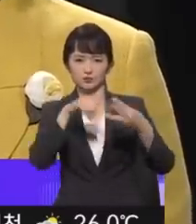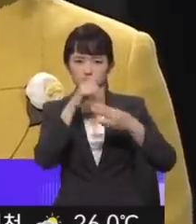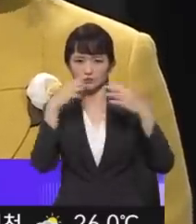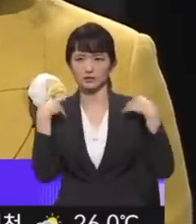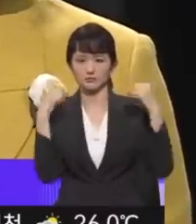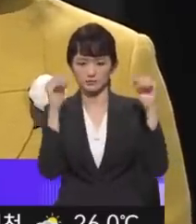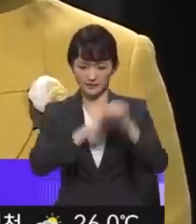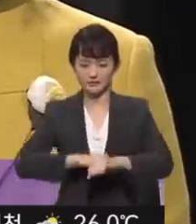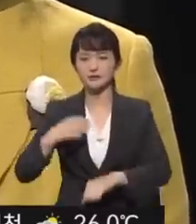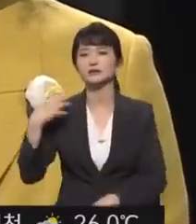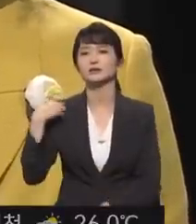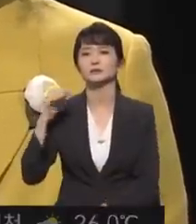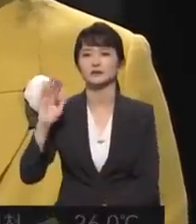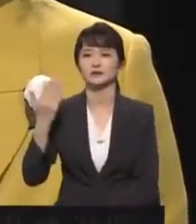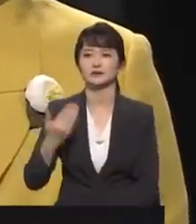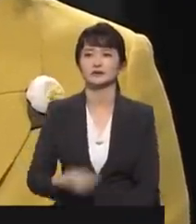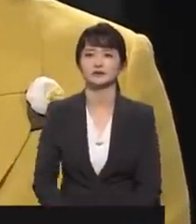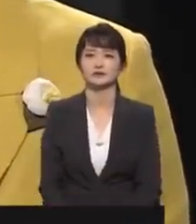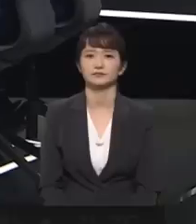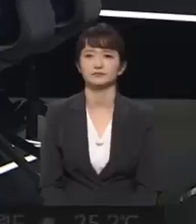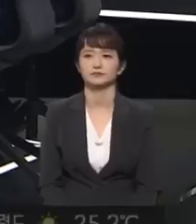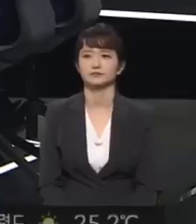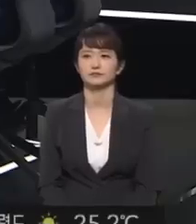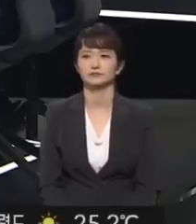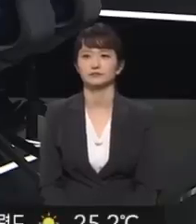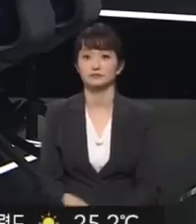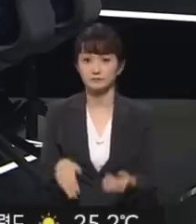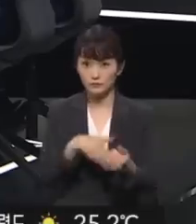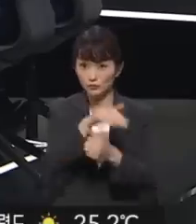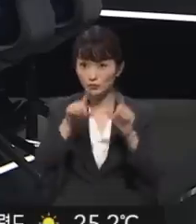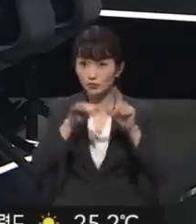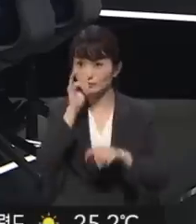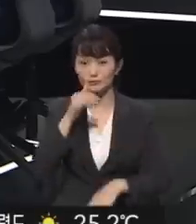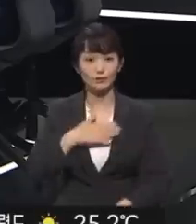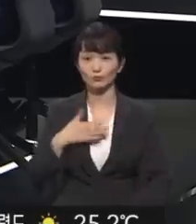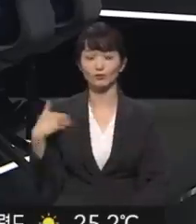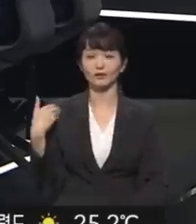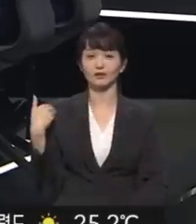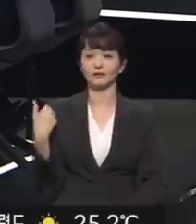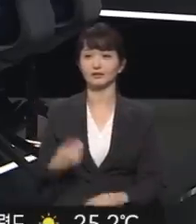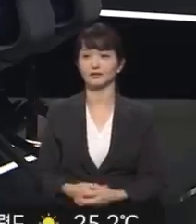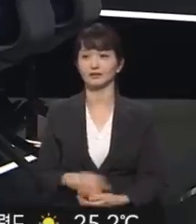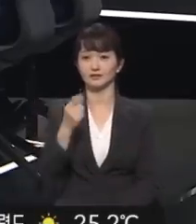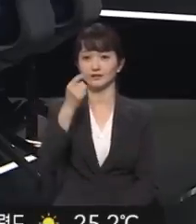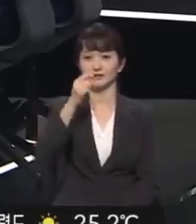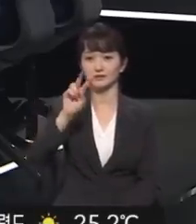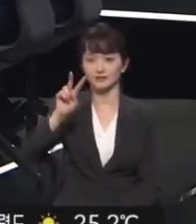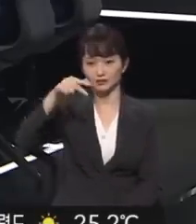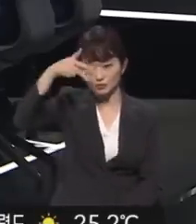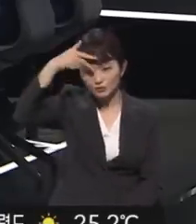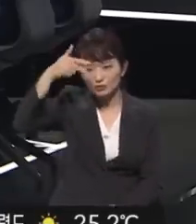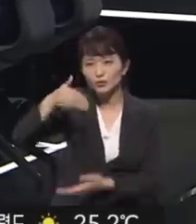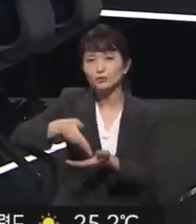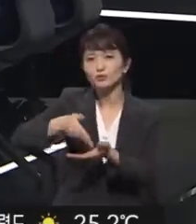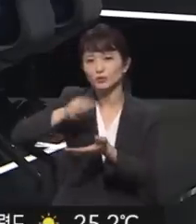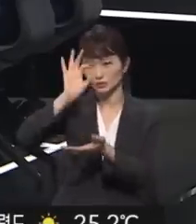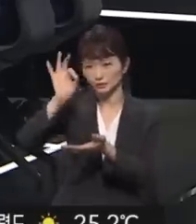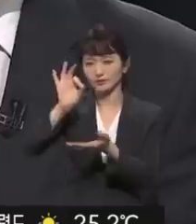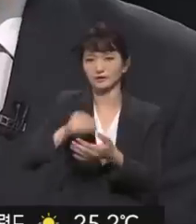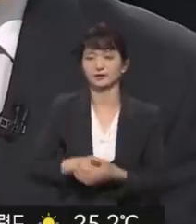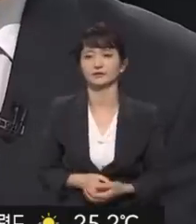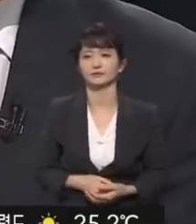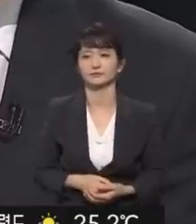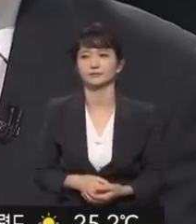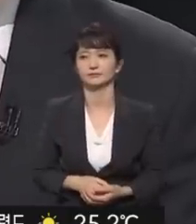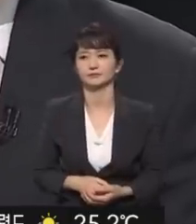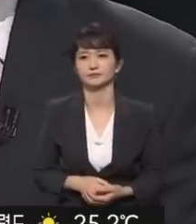잠시만요 그 정황이 다 있습니다 정말 저는 잘 모르겠어요 저는 tv 조선 의 보도를 제가 봤는데요 어 이렇게